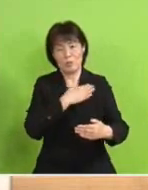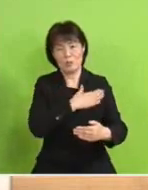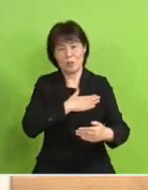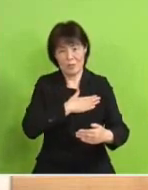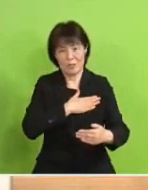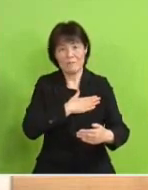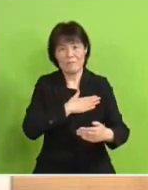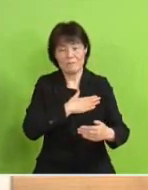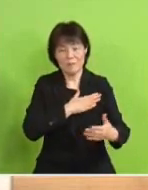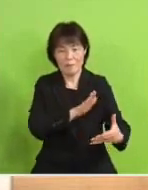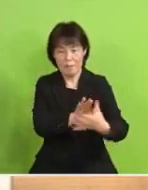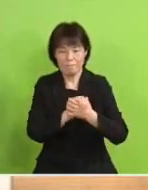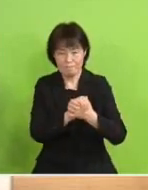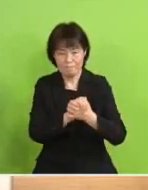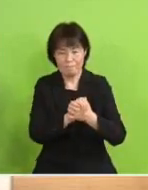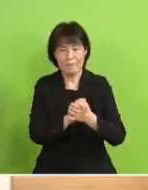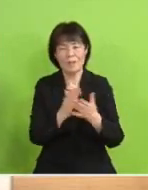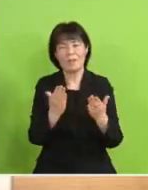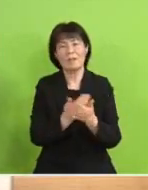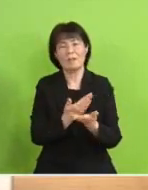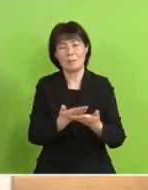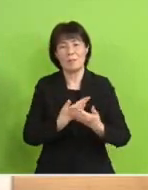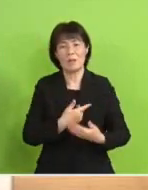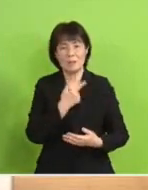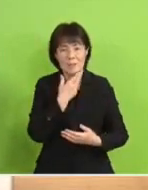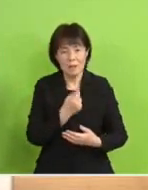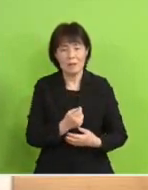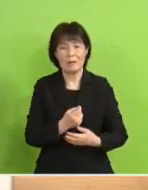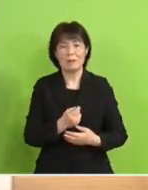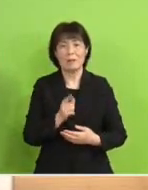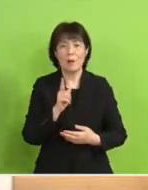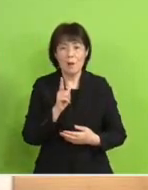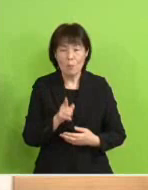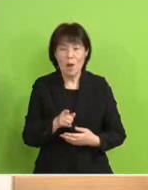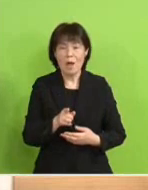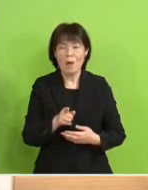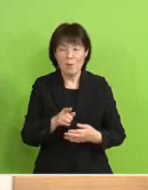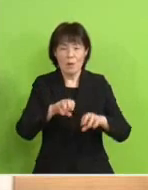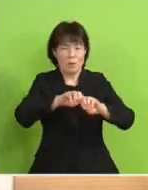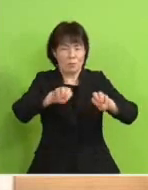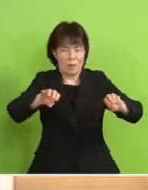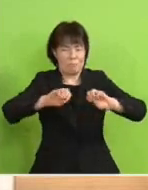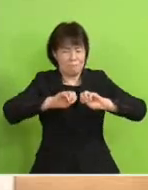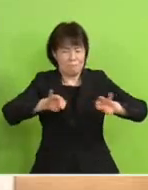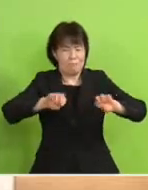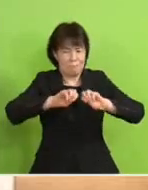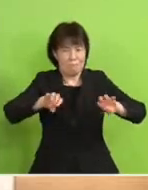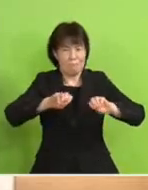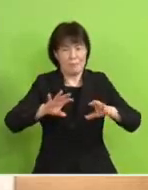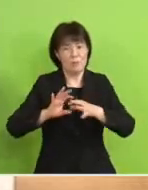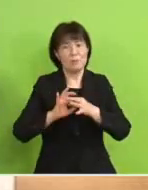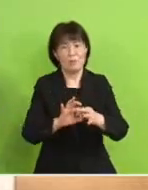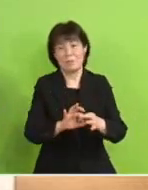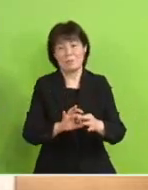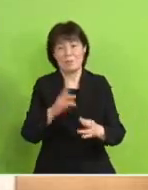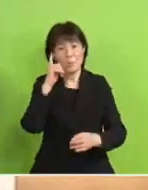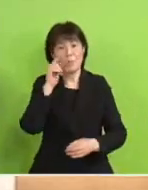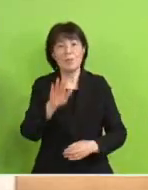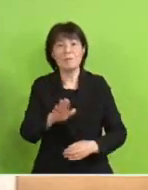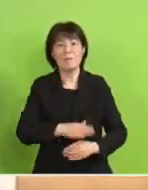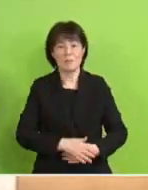に一致団結してなっていただける、もうこれにを呼びかけ続けるしかないかなと思ってます